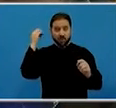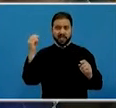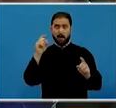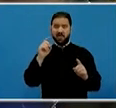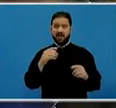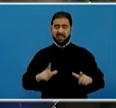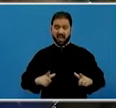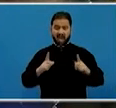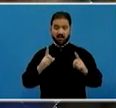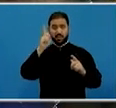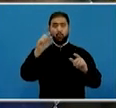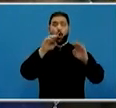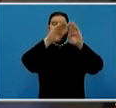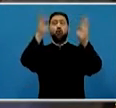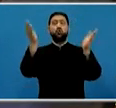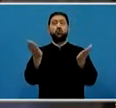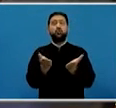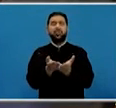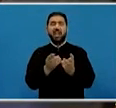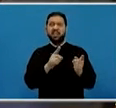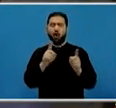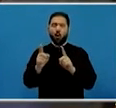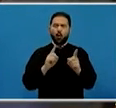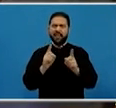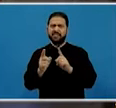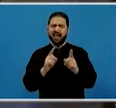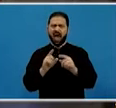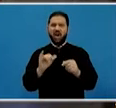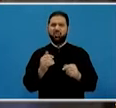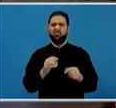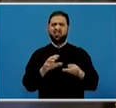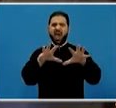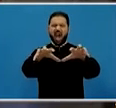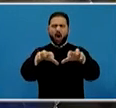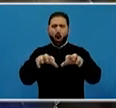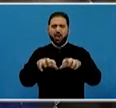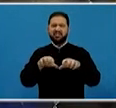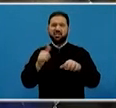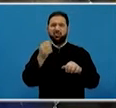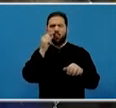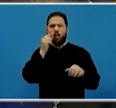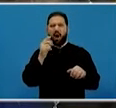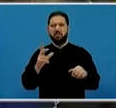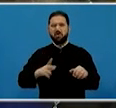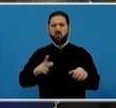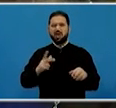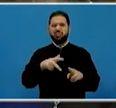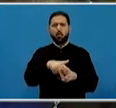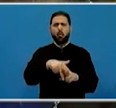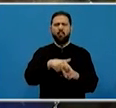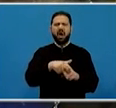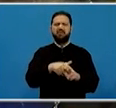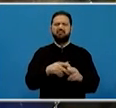concurențială și de multe ori foarte egoistă, în care omul este foarte preocupat de lipsurile și de nevoile